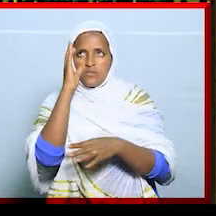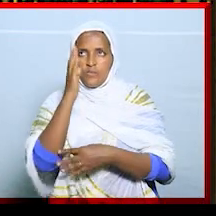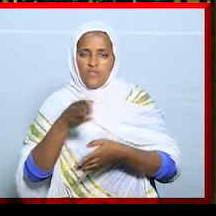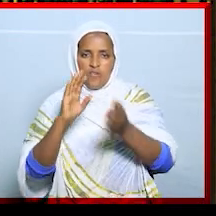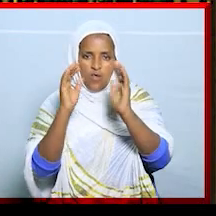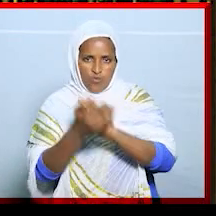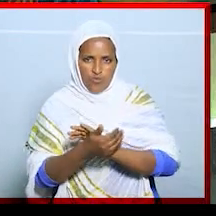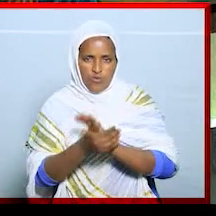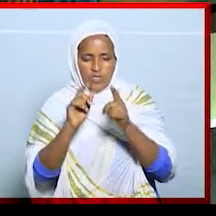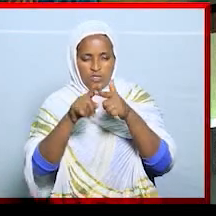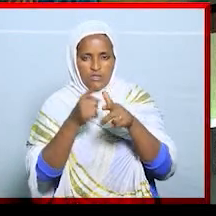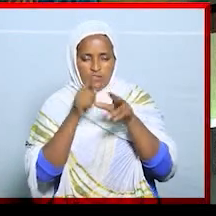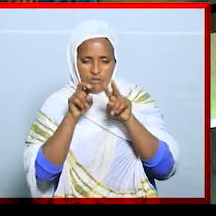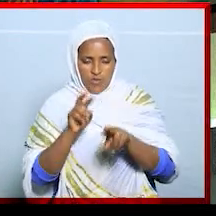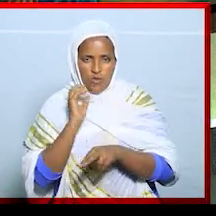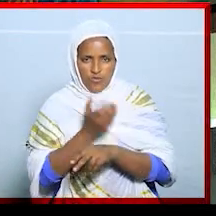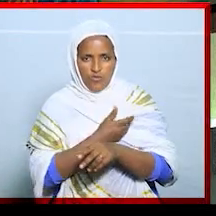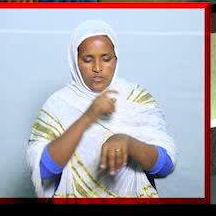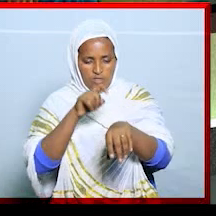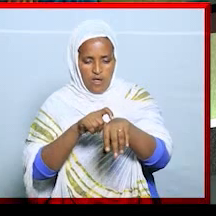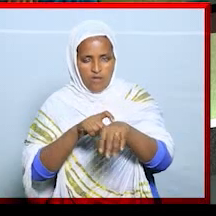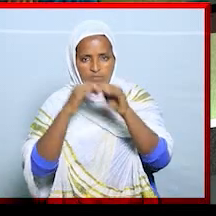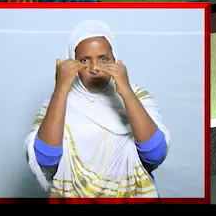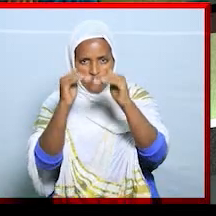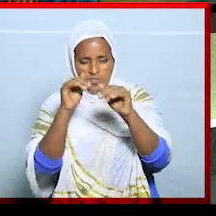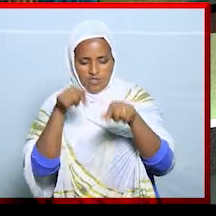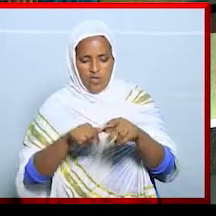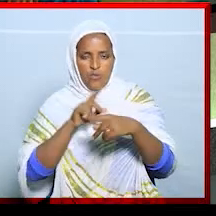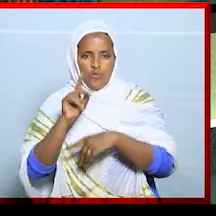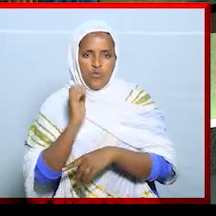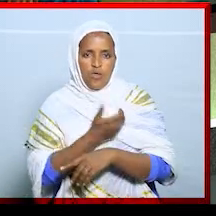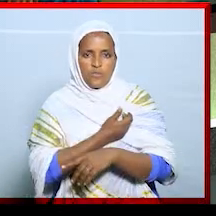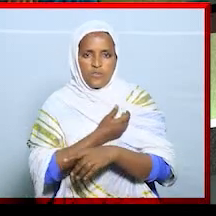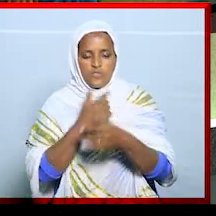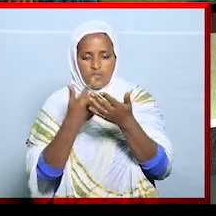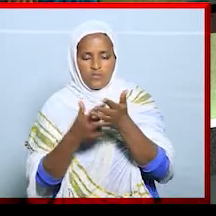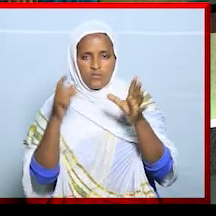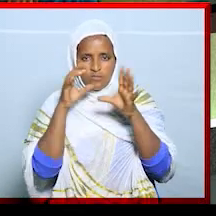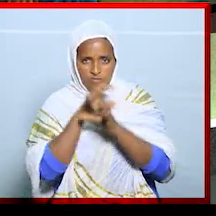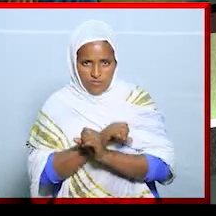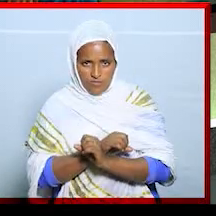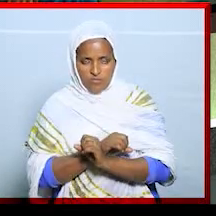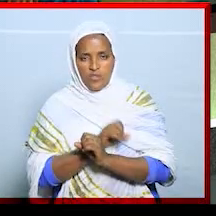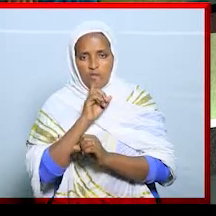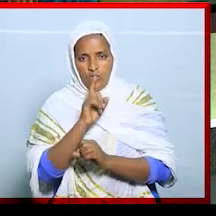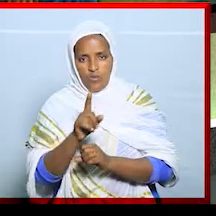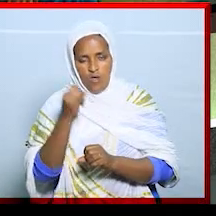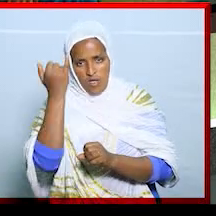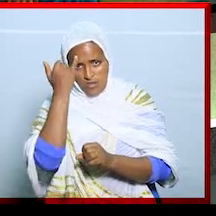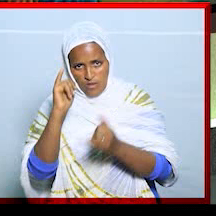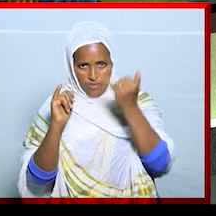የእሱ ፈቃድ ይሁንልን። እንግዲህ ተመልካቾቻችን ሰዓት ገደብንና የዛሬውን መርሃ ግብራችንን በዚሁ ልናጠናቅቅ